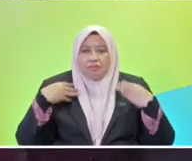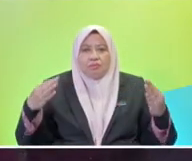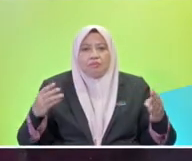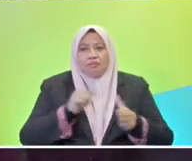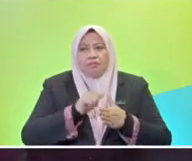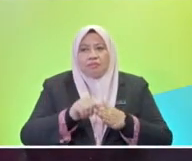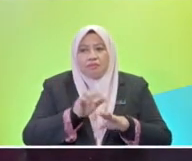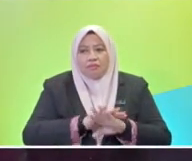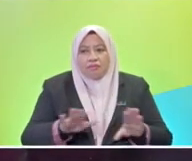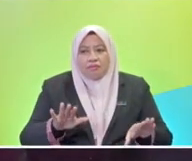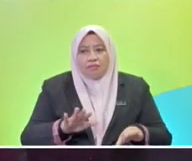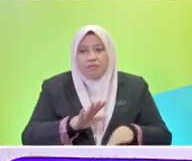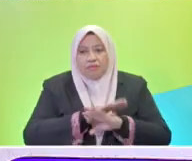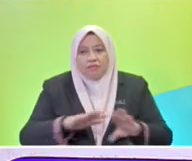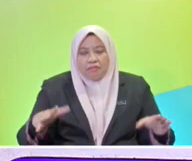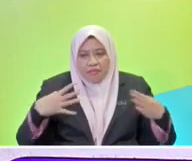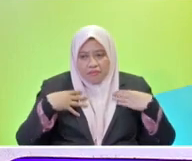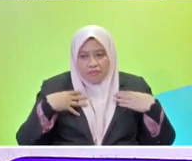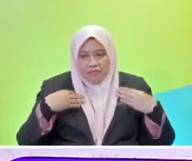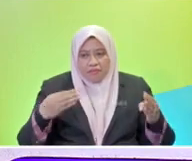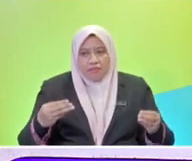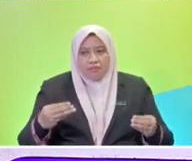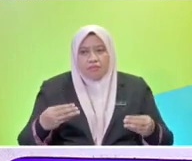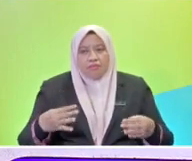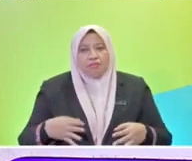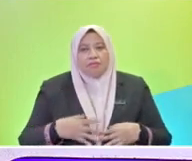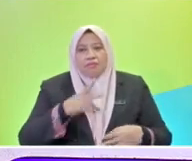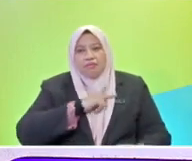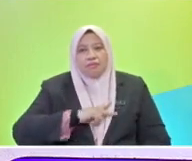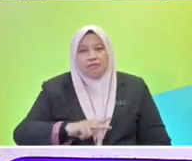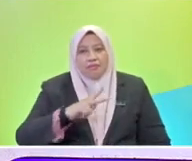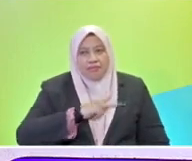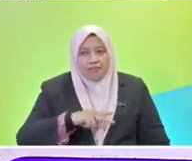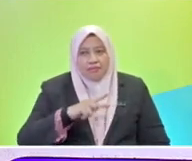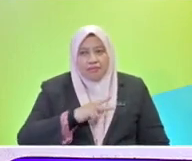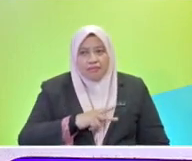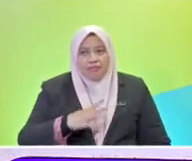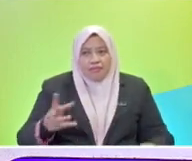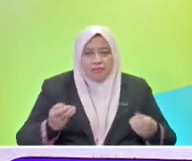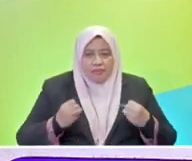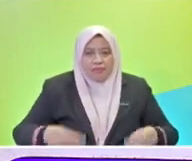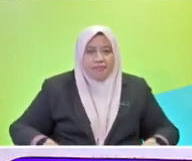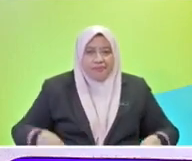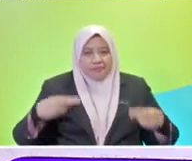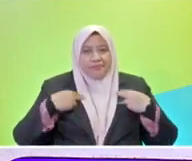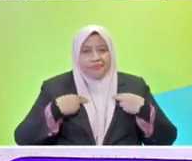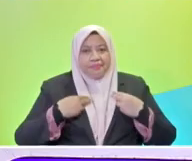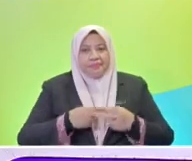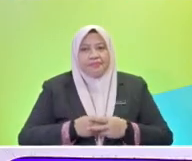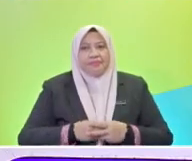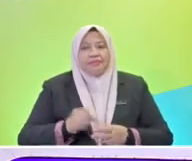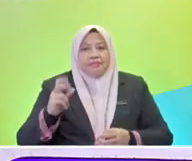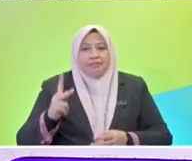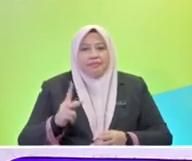subur? Dia tak subur, cikgu. Tak subur. Kesian tak dia? Kesianlah, cikgu. Dia pun nak hidup juga, kan?